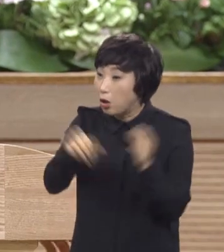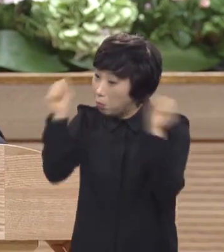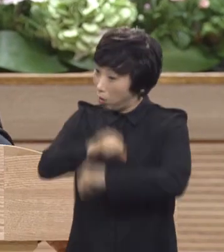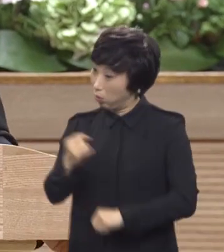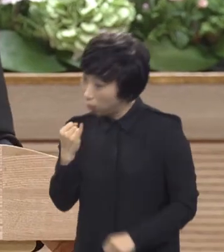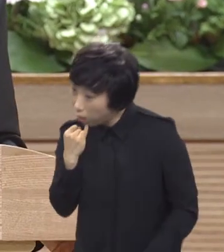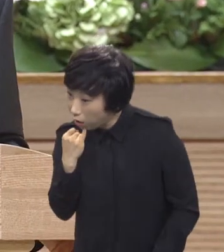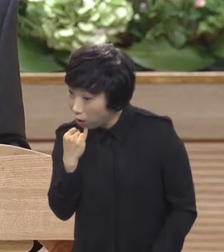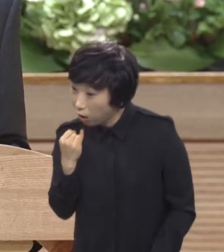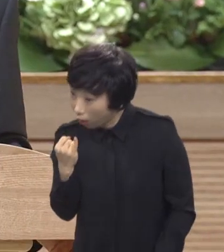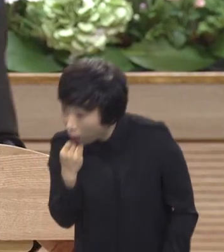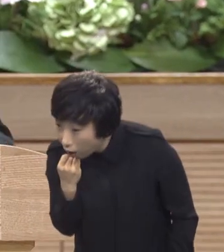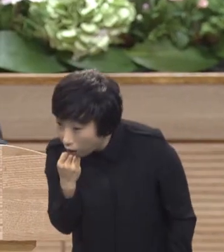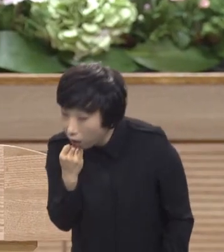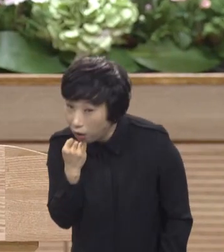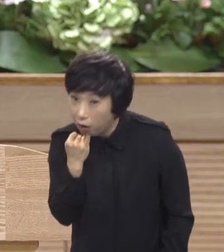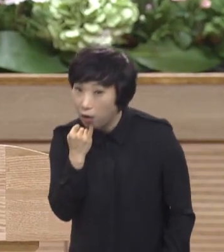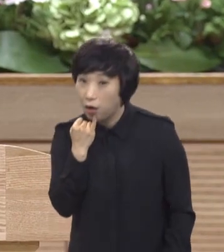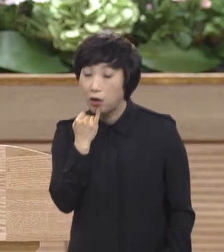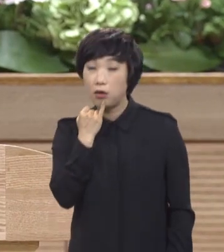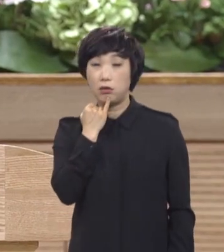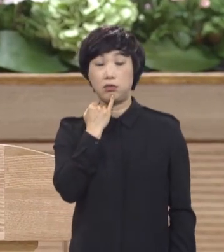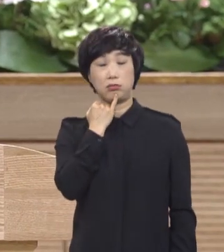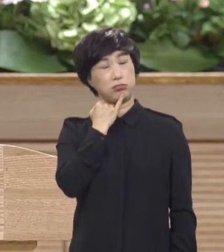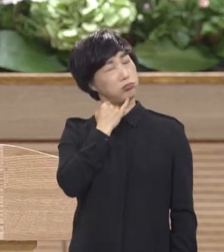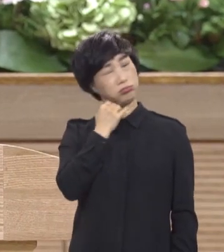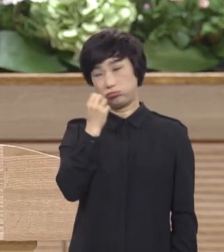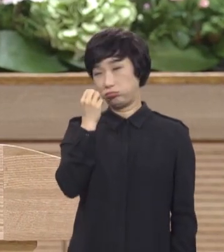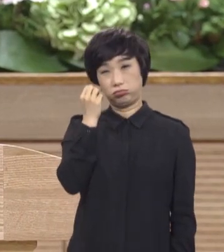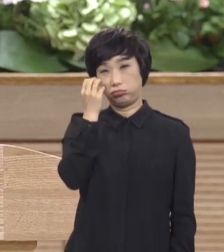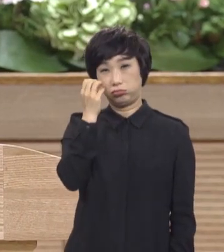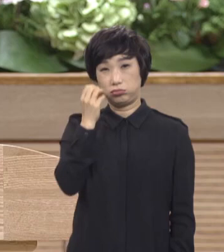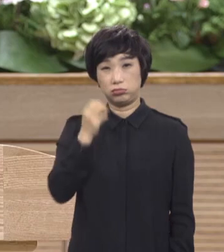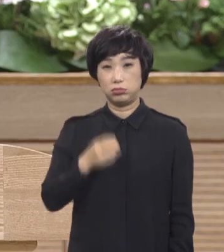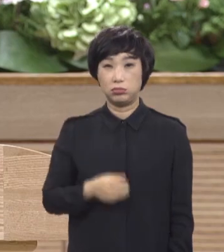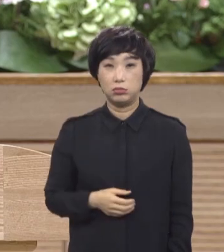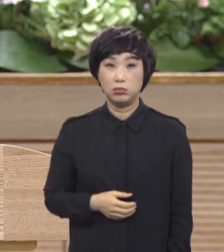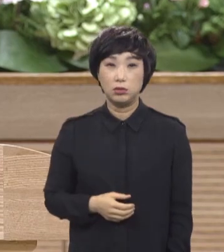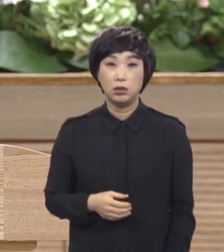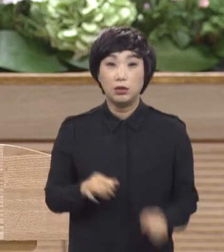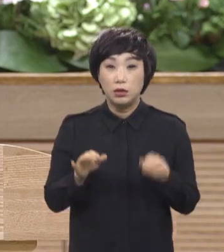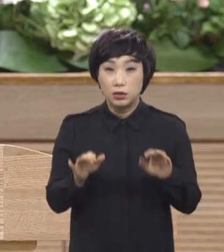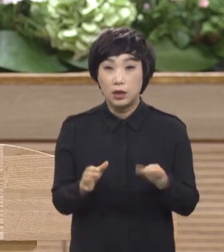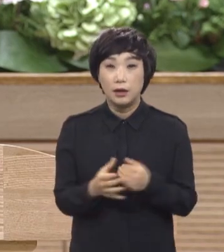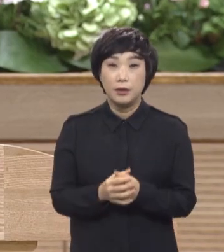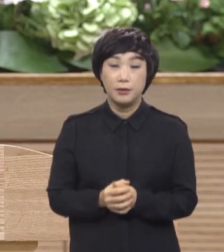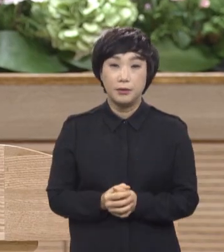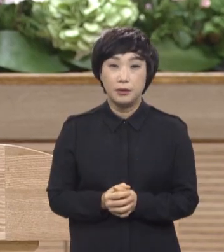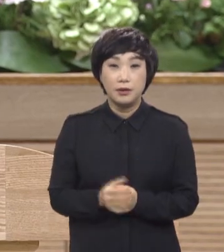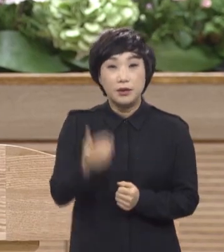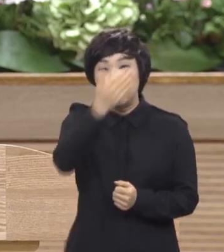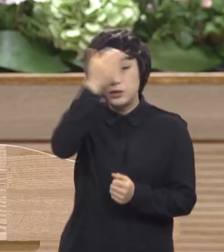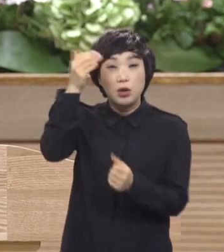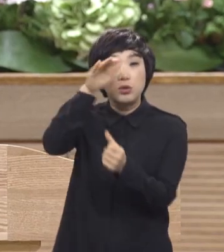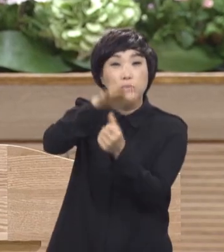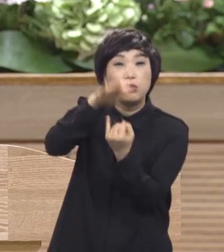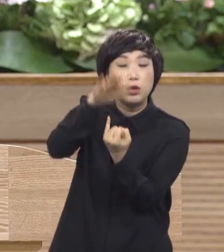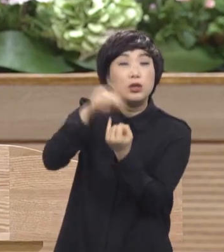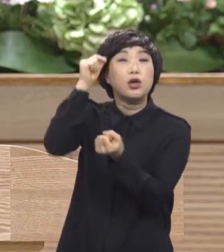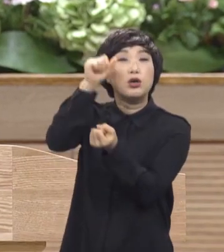철들기 전에는 망해도 되느냐 이해가 안 가는 곳이 많아요 청소년